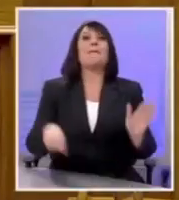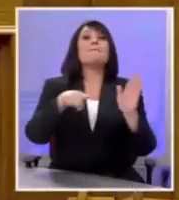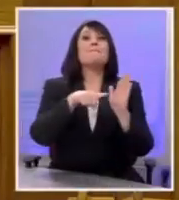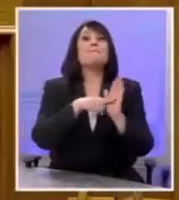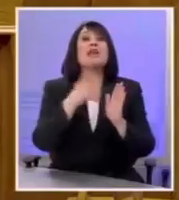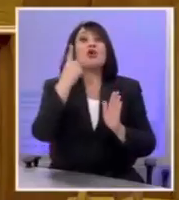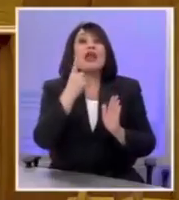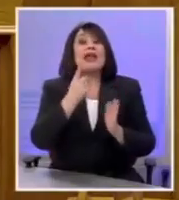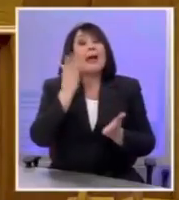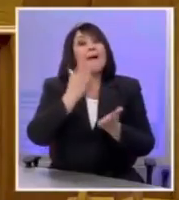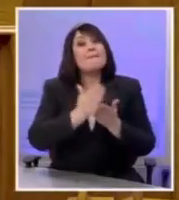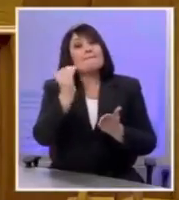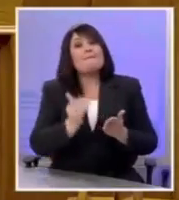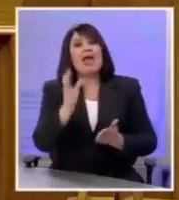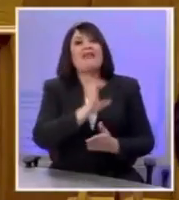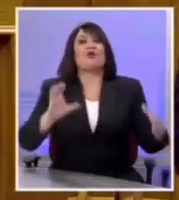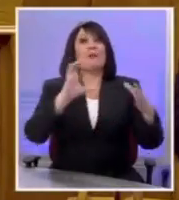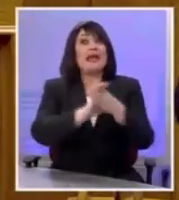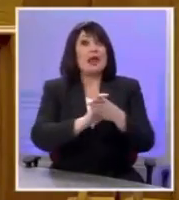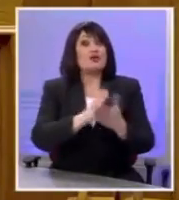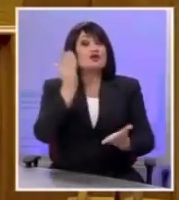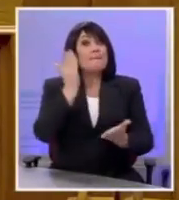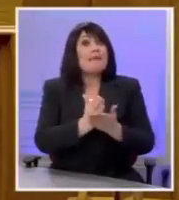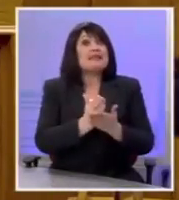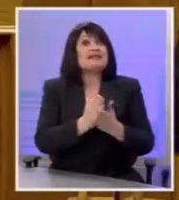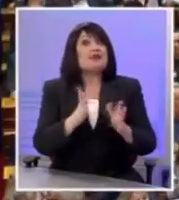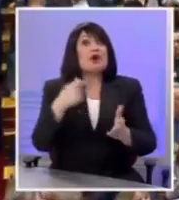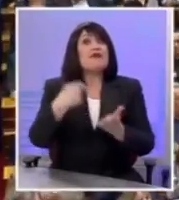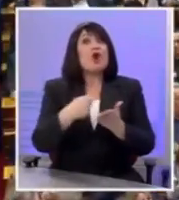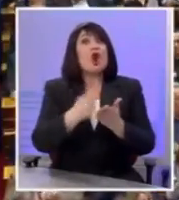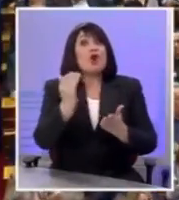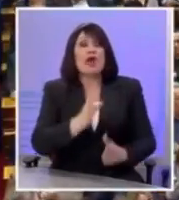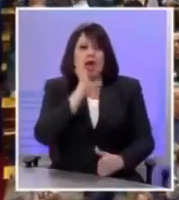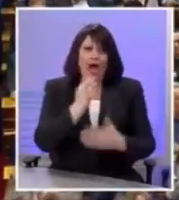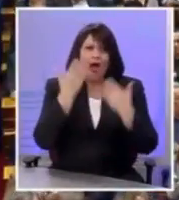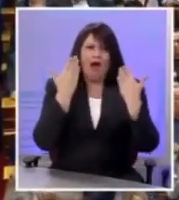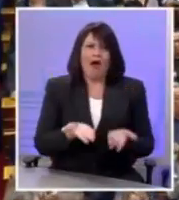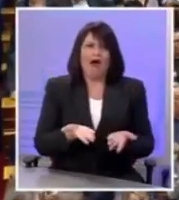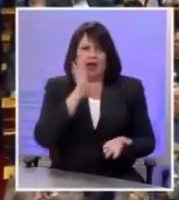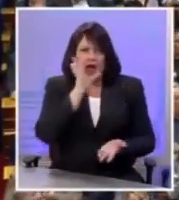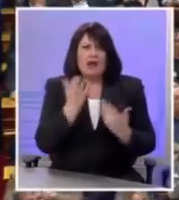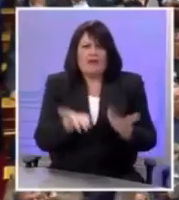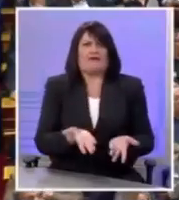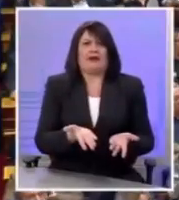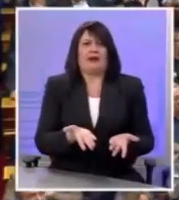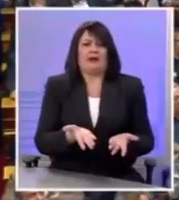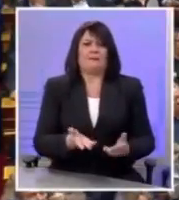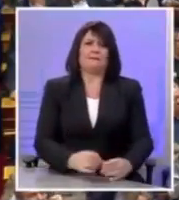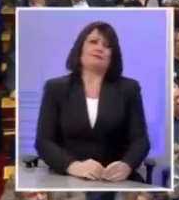από ό,τι υπάρχει στην Ευρωπαϊκή Ένωση. Αυτή είναι η αλήθεια. Αυτή είναι η αλήθεια.